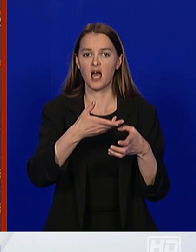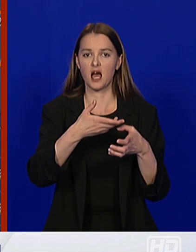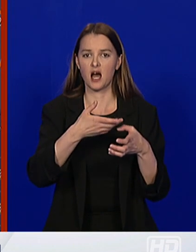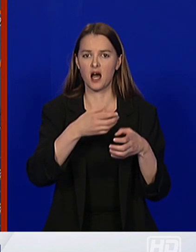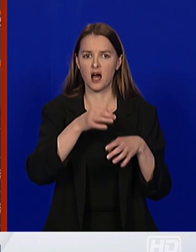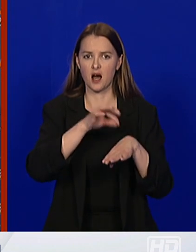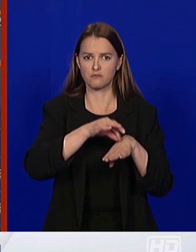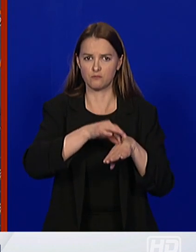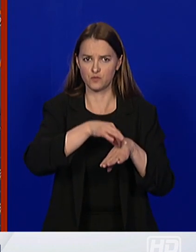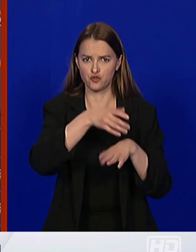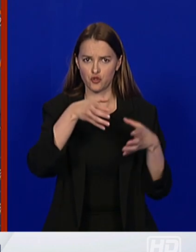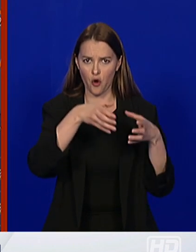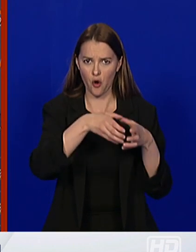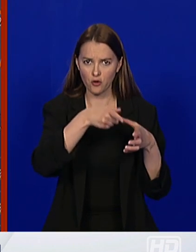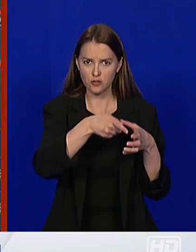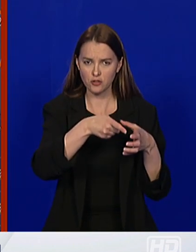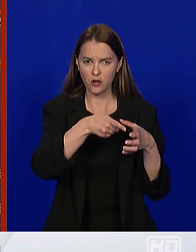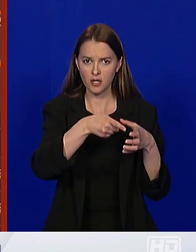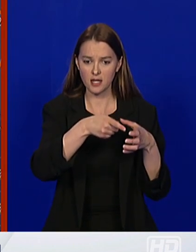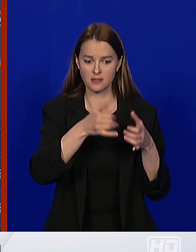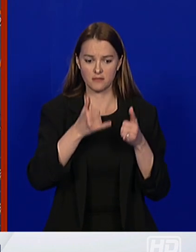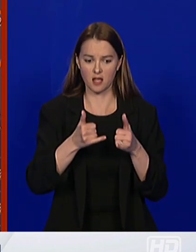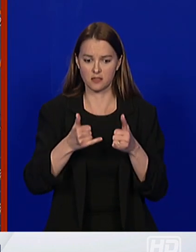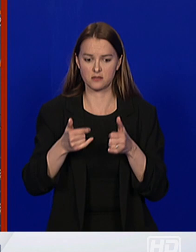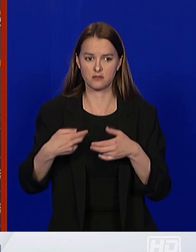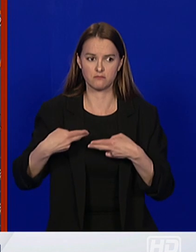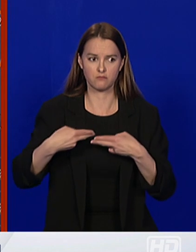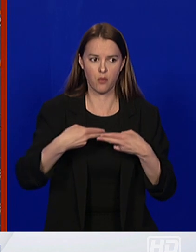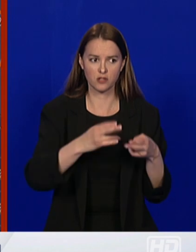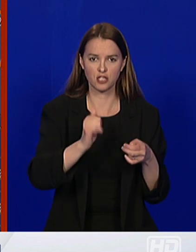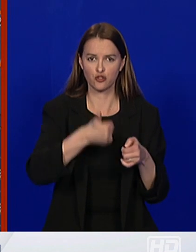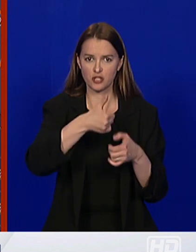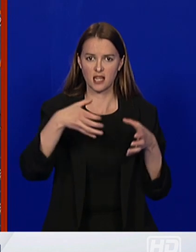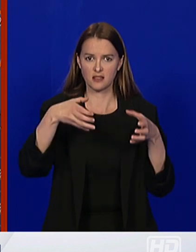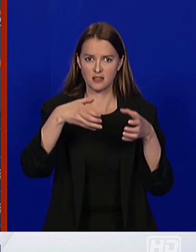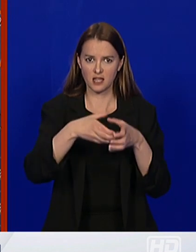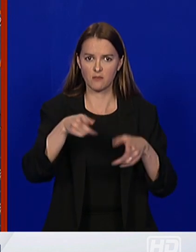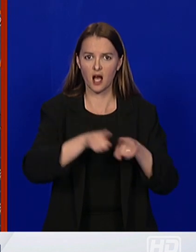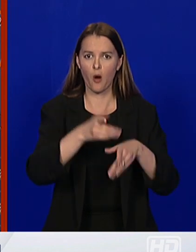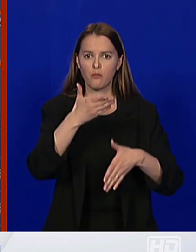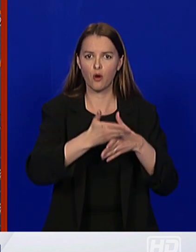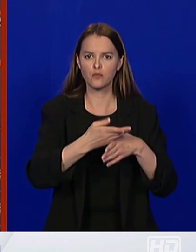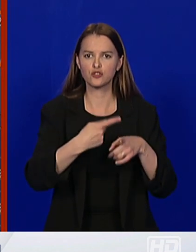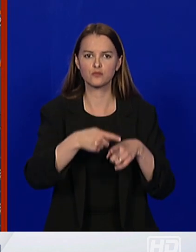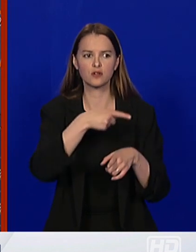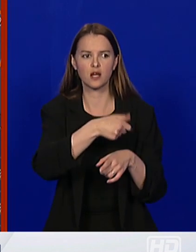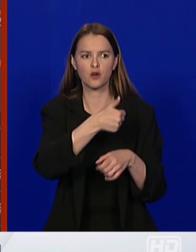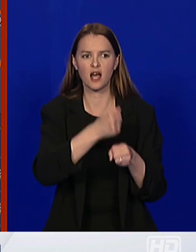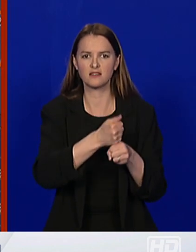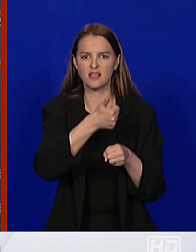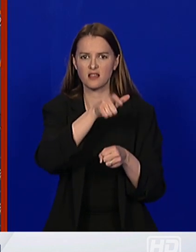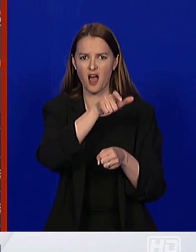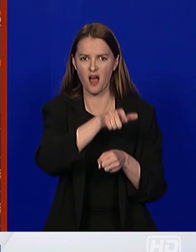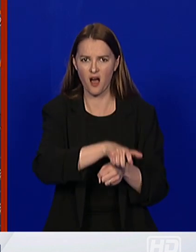danas tamo poslali jedan tim u pomoć iz razloga što je kolega koji je sam tamo na izmaku